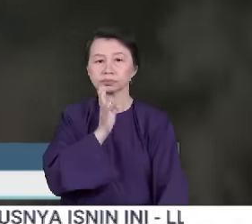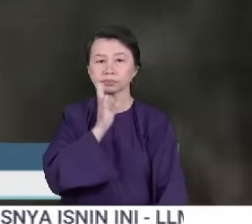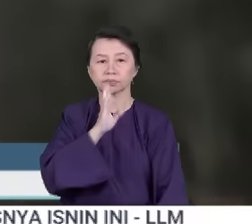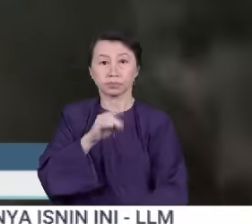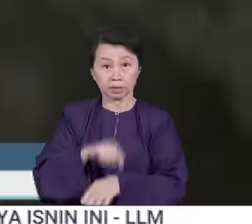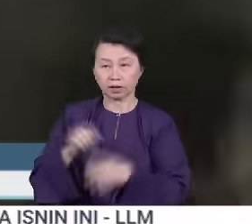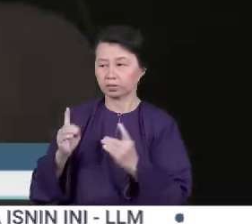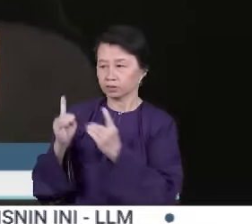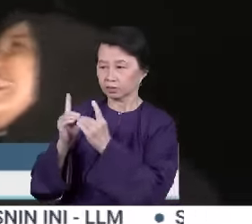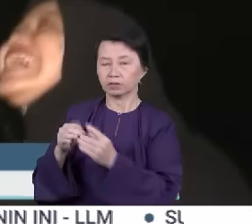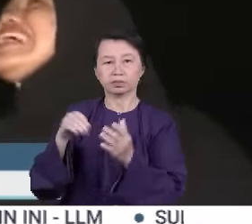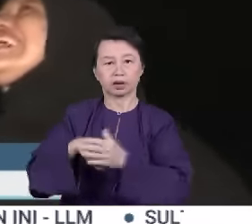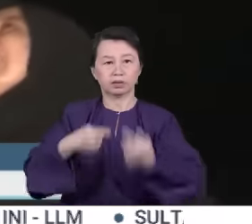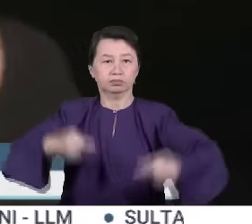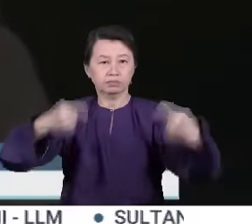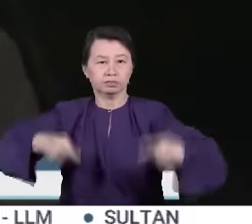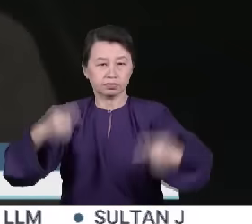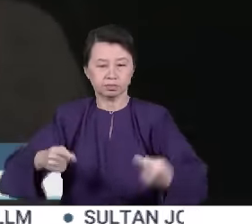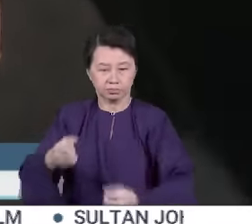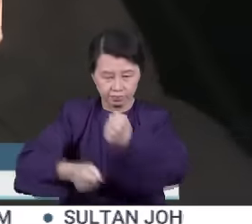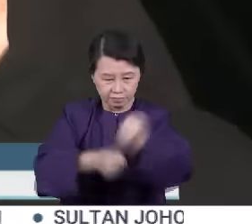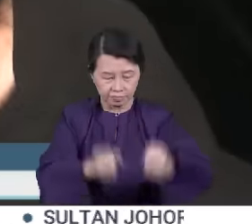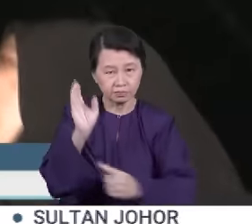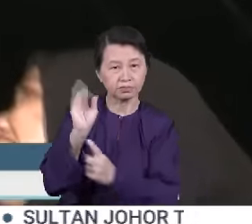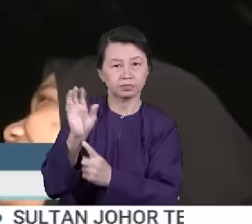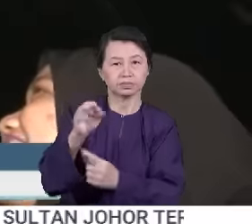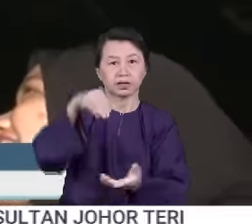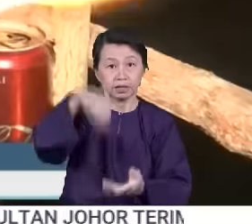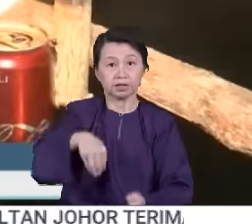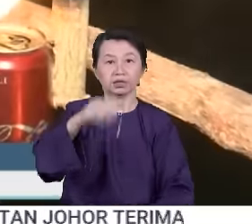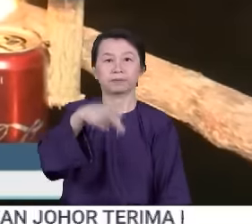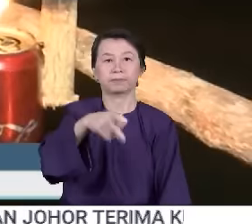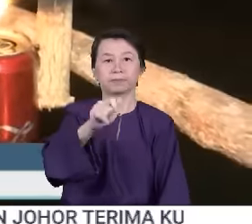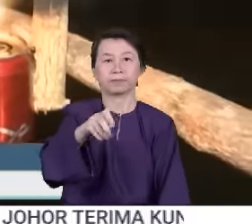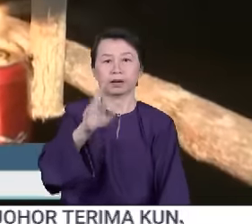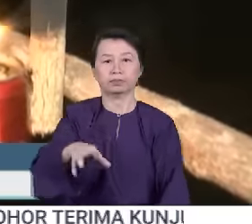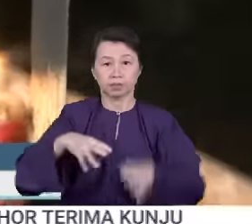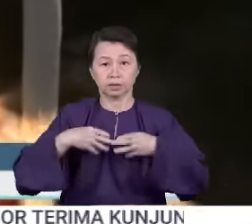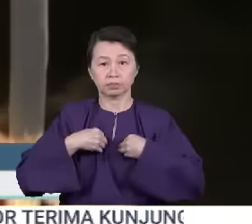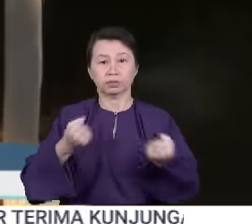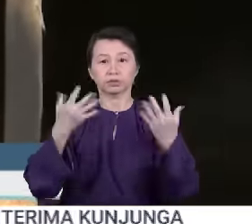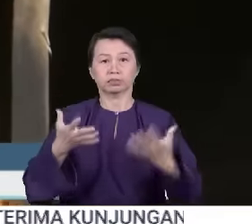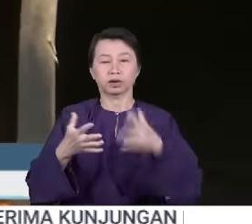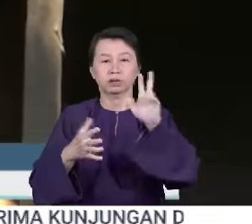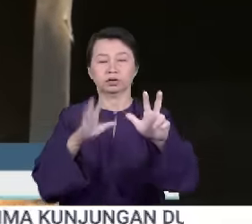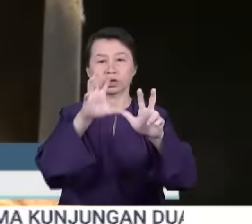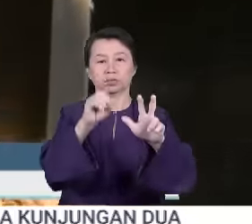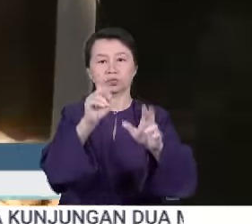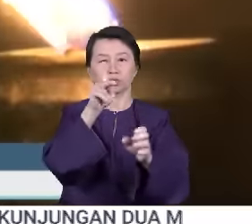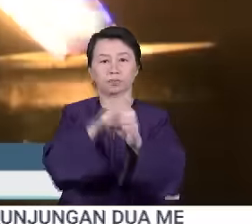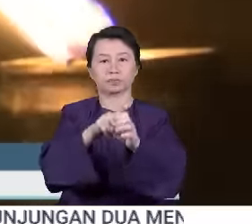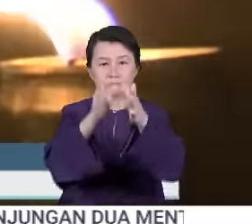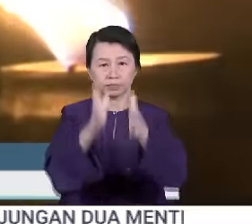ditemui dalam pertandingan bercucul Kampung Beringis di Papar. Pertandingan ini menerima sebanyak 30 penyertaan tahun